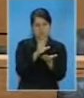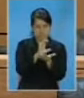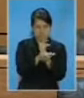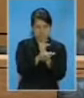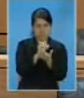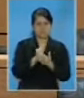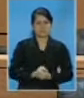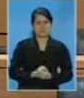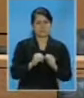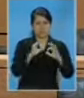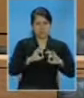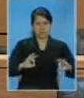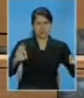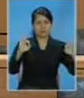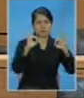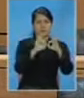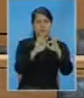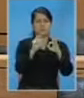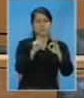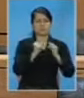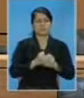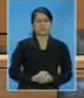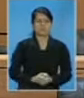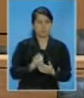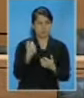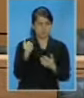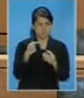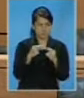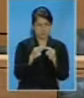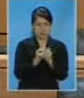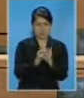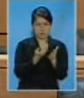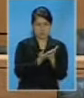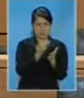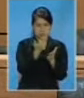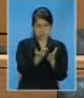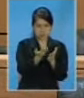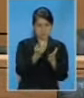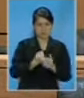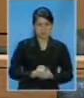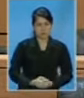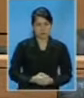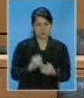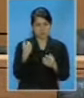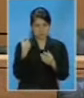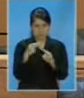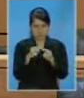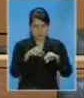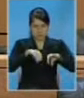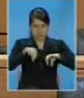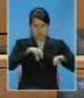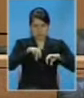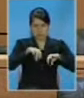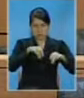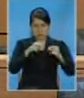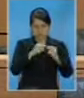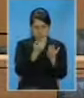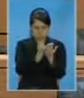สำคัญที่สุดคือมีการจัดซื้อจัดจ้างมีการจัดซื้อจัดจ้าง